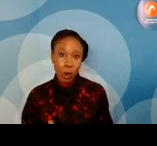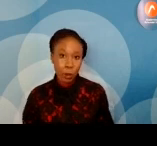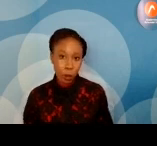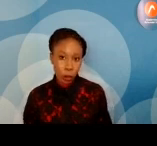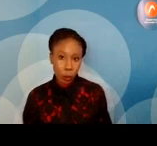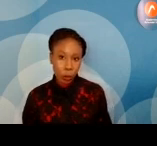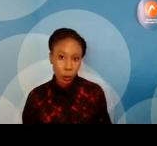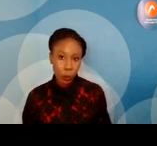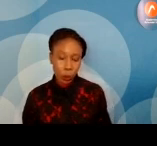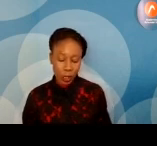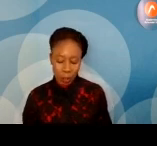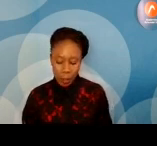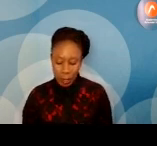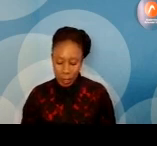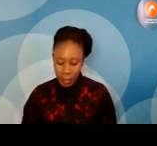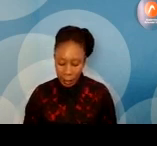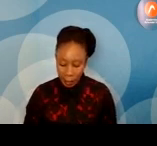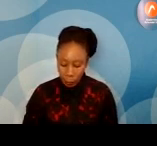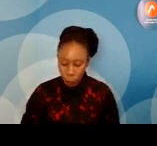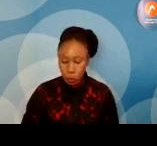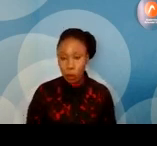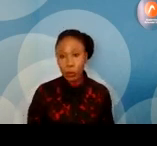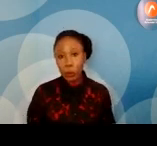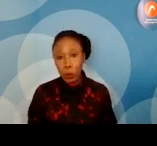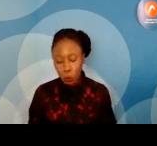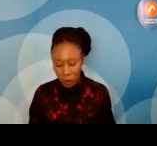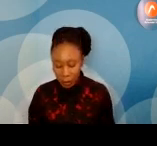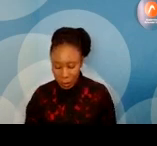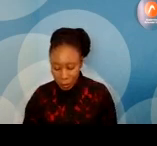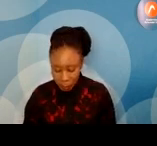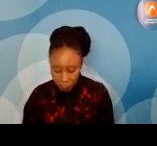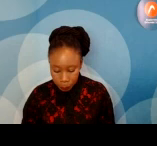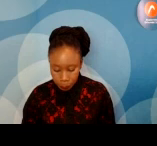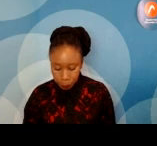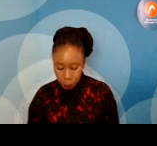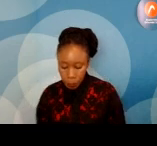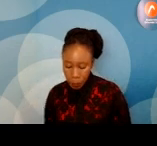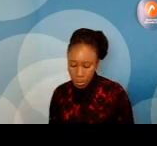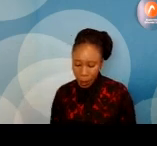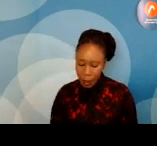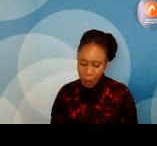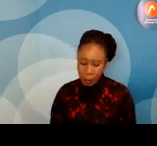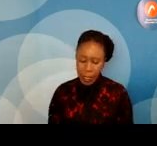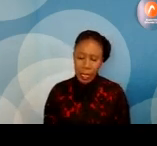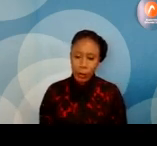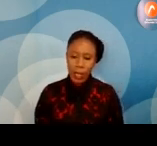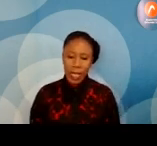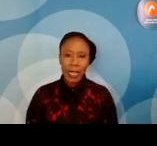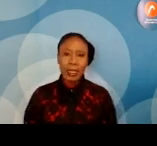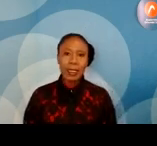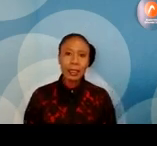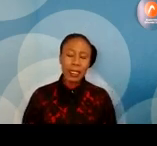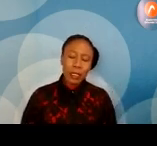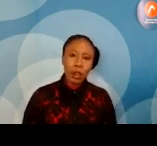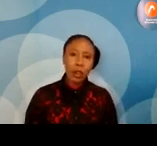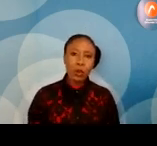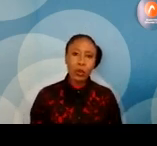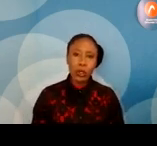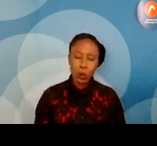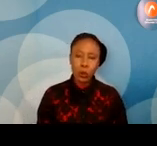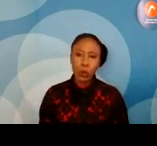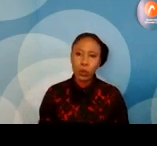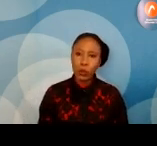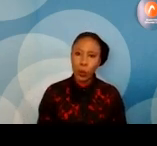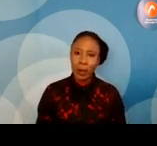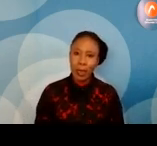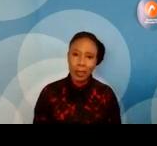könstillhörighet, hbtq-personer eller också funktionsnedsättning. Och det här, det ska jag